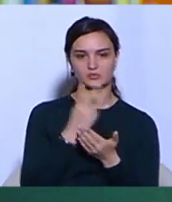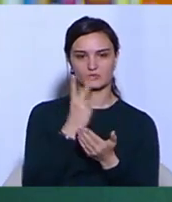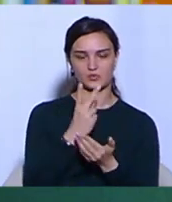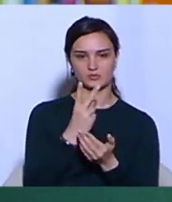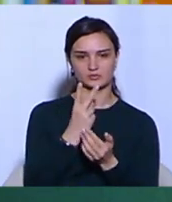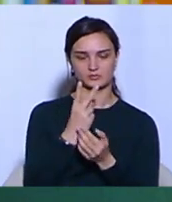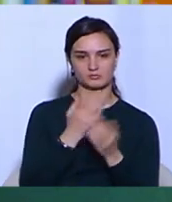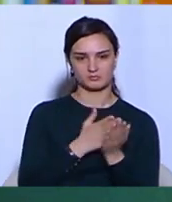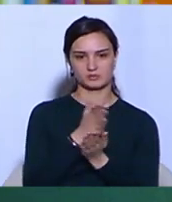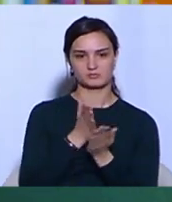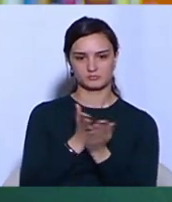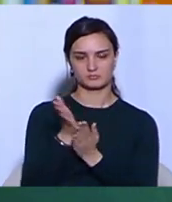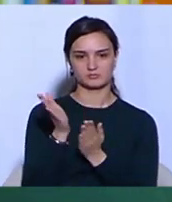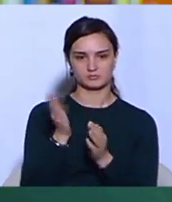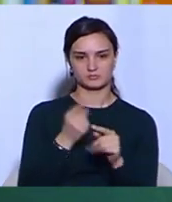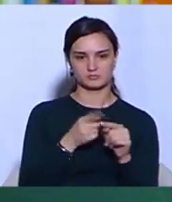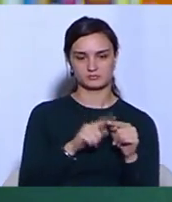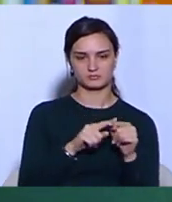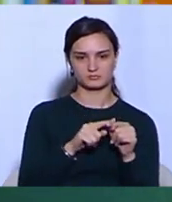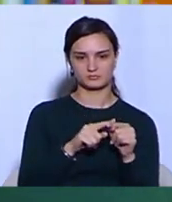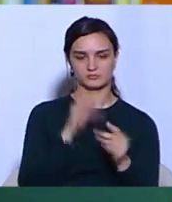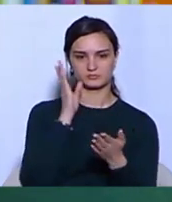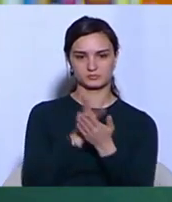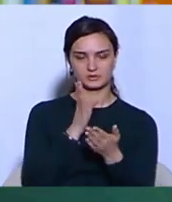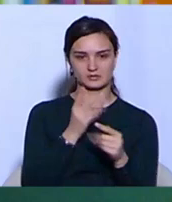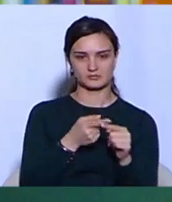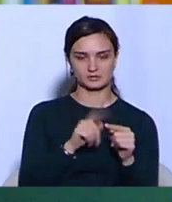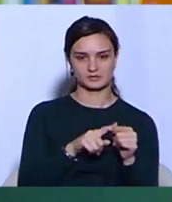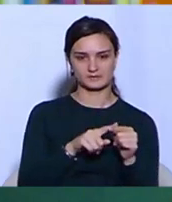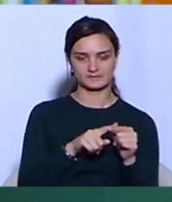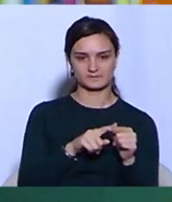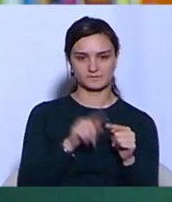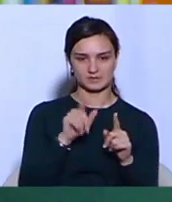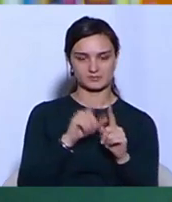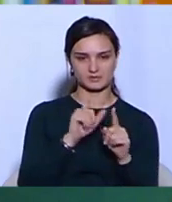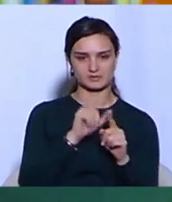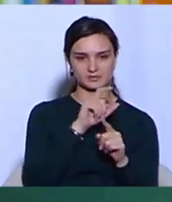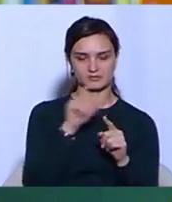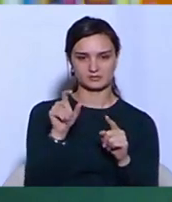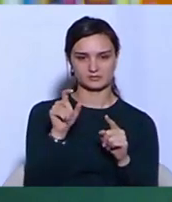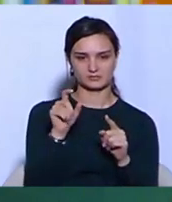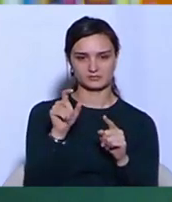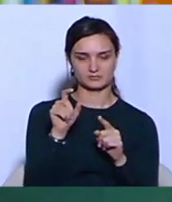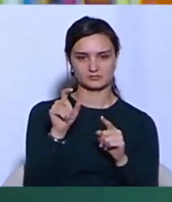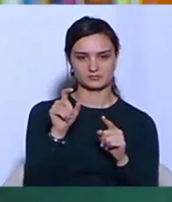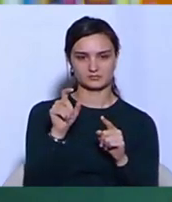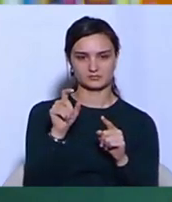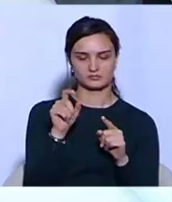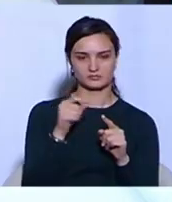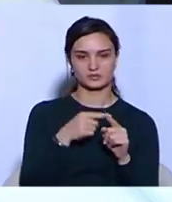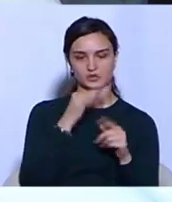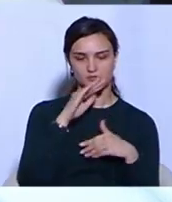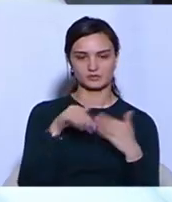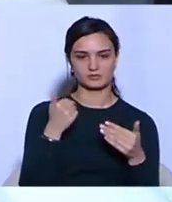ძირითადი მიმართულება. ერთი არის რომ ვუთხრათ პირდაპირ ის ფრაზა და შედეგი ვთქვათ და შემდგომ